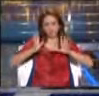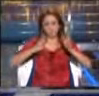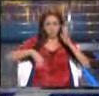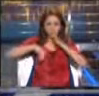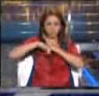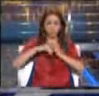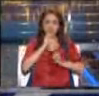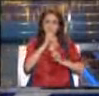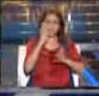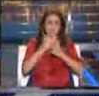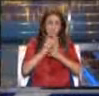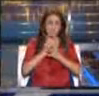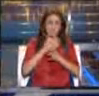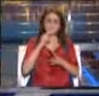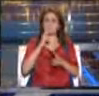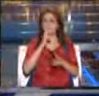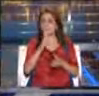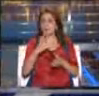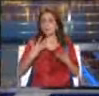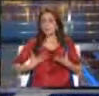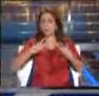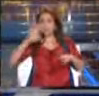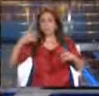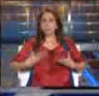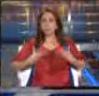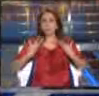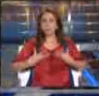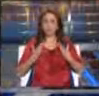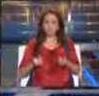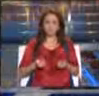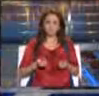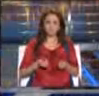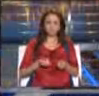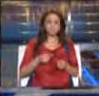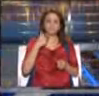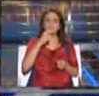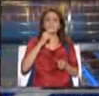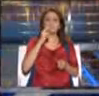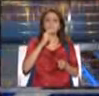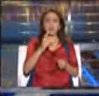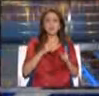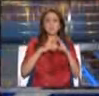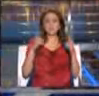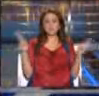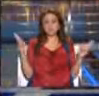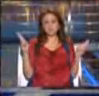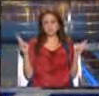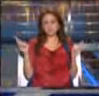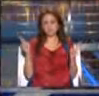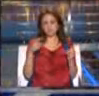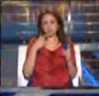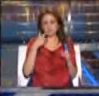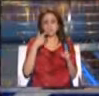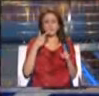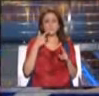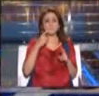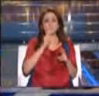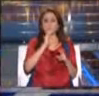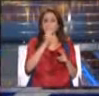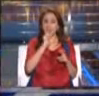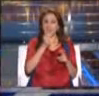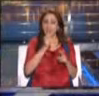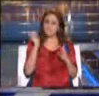دكتور عمرو، انا عايز اقول الاول كلمه الاعلام الرياضي دي كلمه فضفاضه كتيره، فيها مجالات طبعاً تخصصيه طبعاً. في اعلام